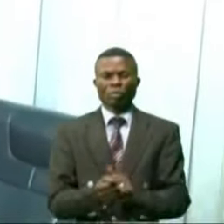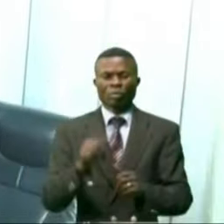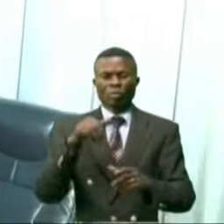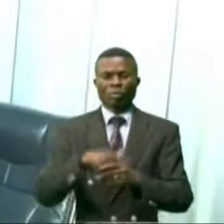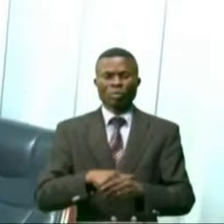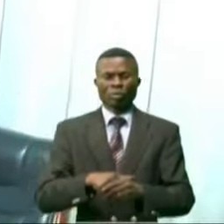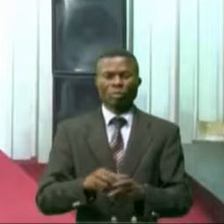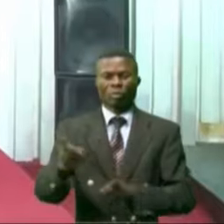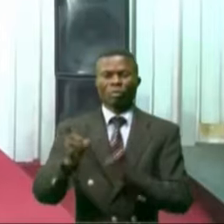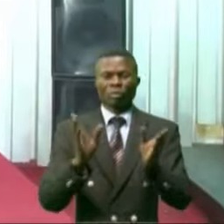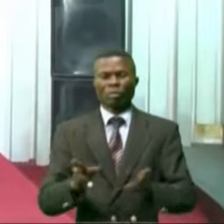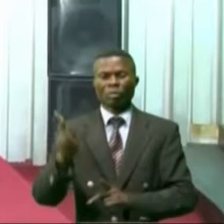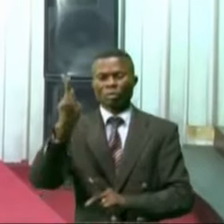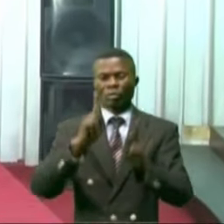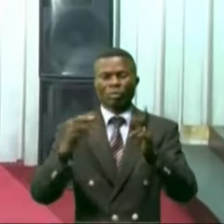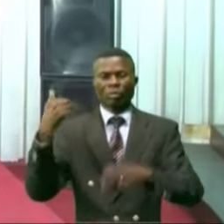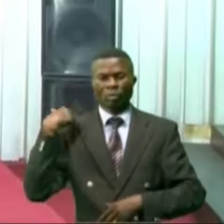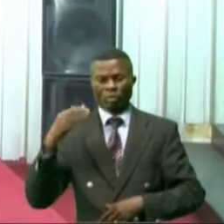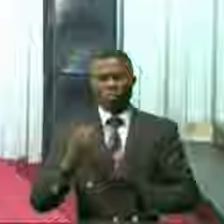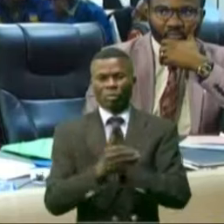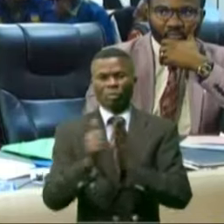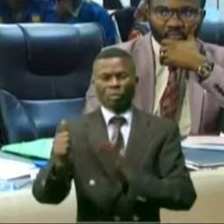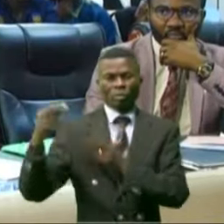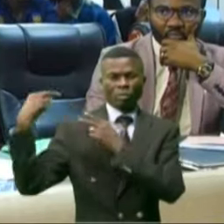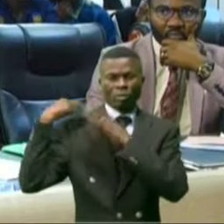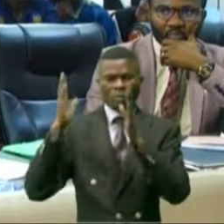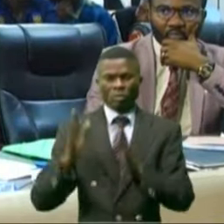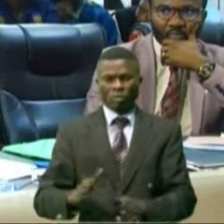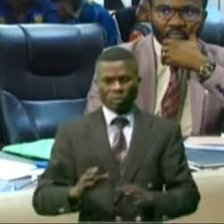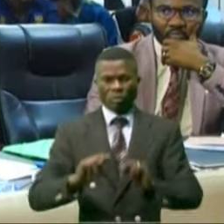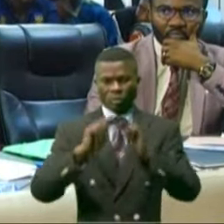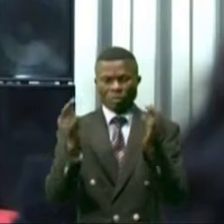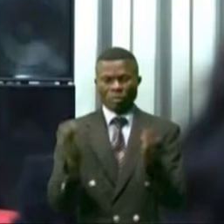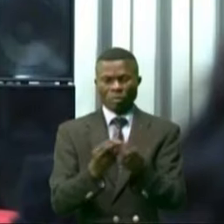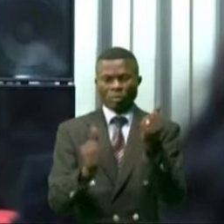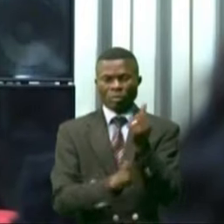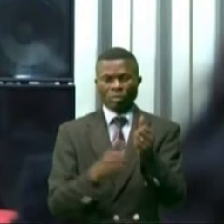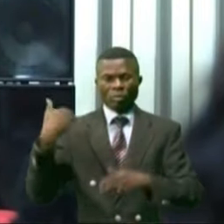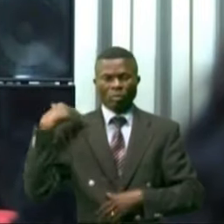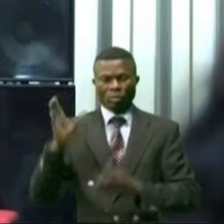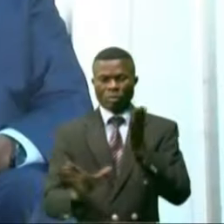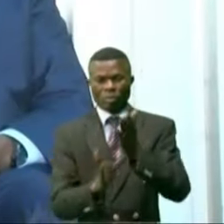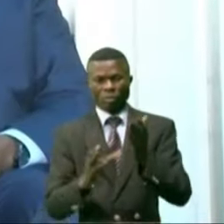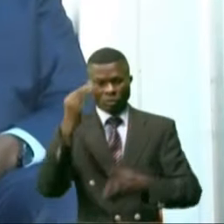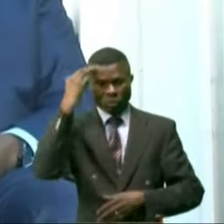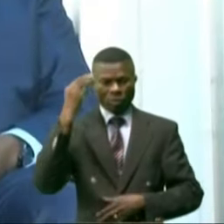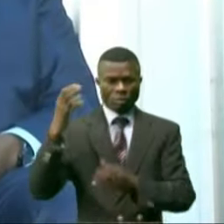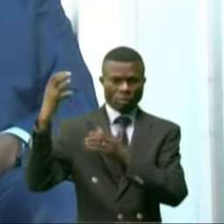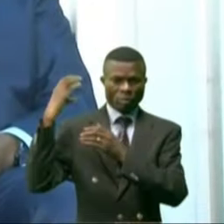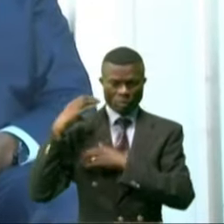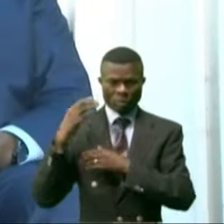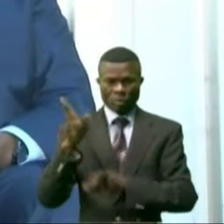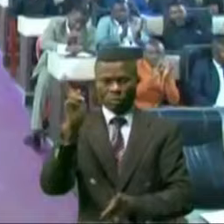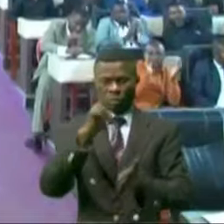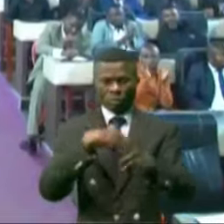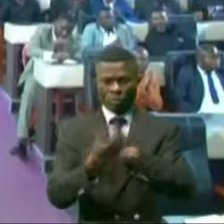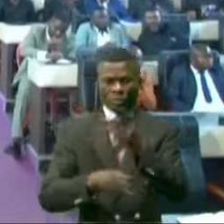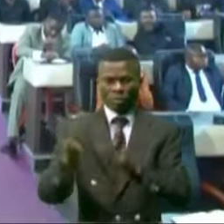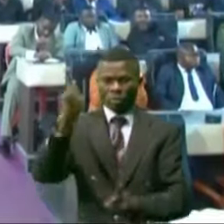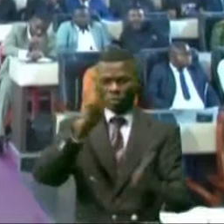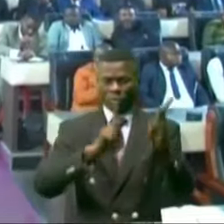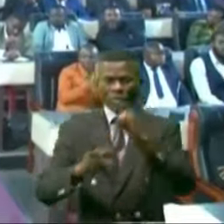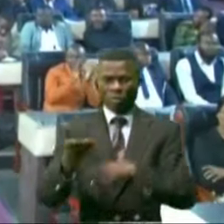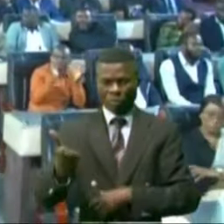de l'administration publique. En sa qualité de responsable des ressources humaines de l'État, le vice-premier ministre en charge de la fonction publique, Jean-Pierre